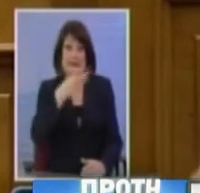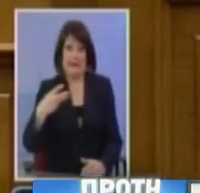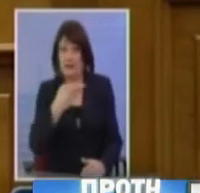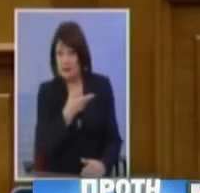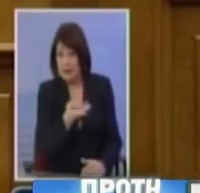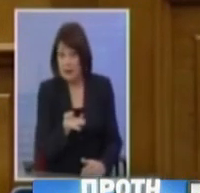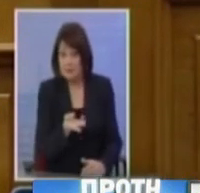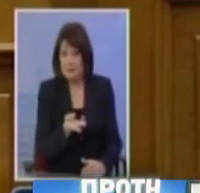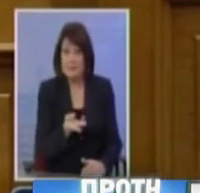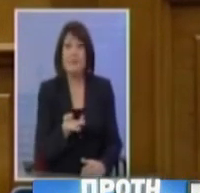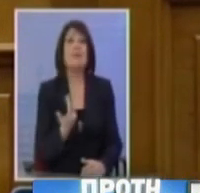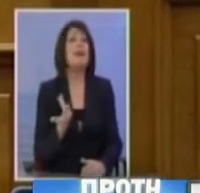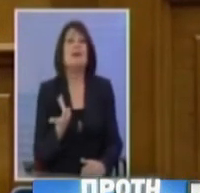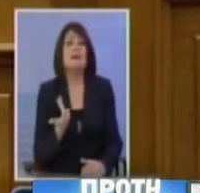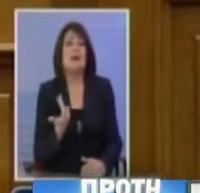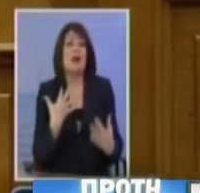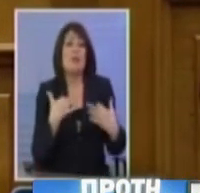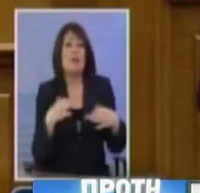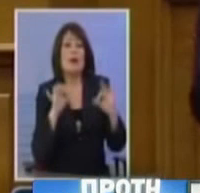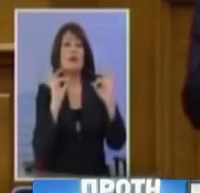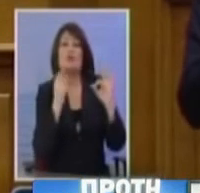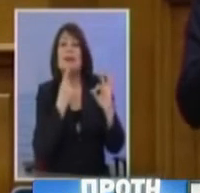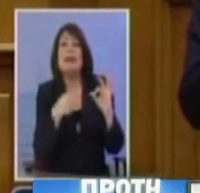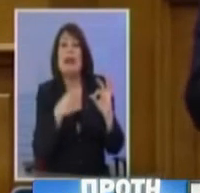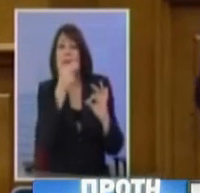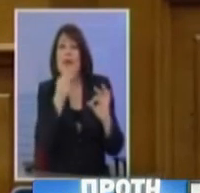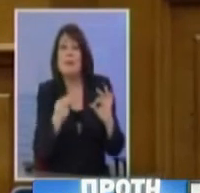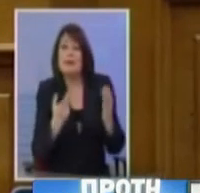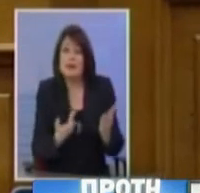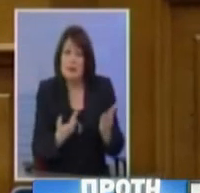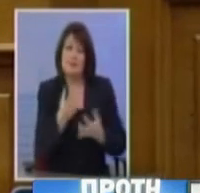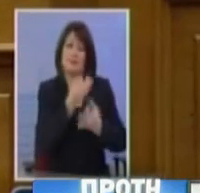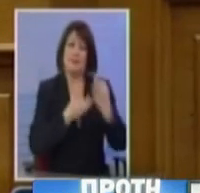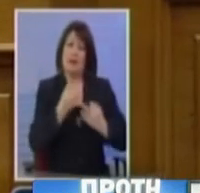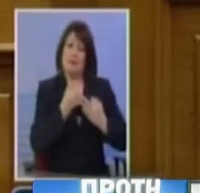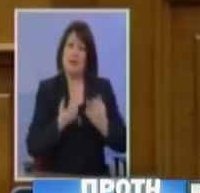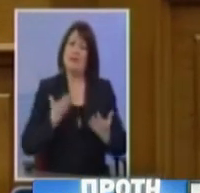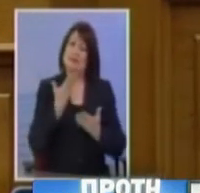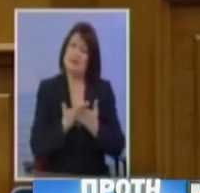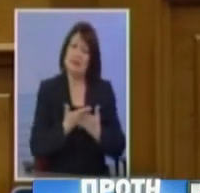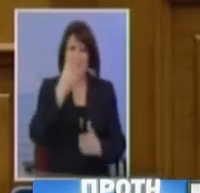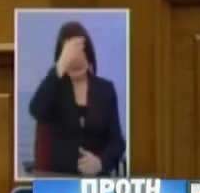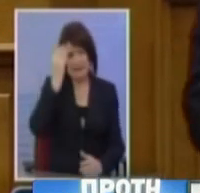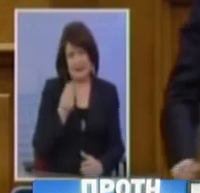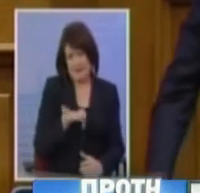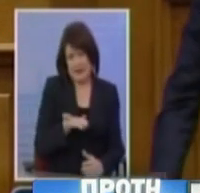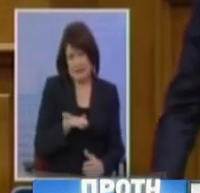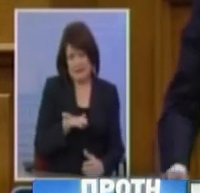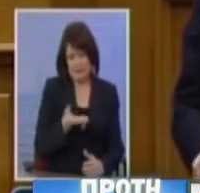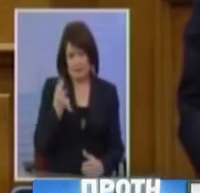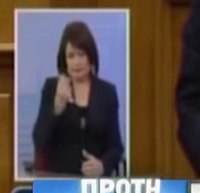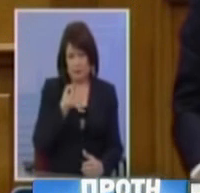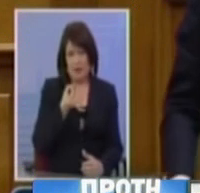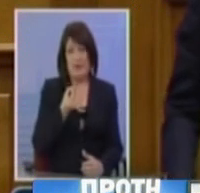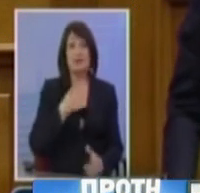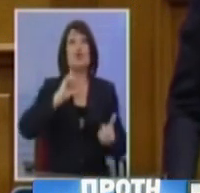αντιπολίτευση ισχύει το πλαίσιο αναφοράς το οποίο έθιξε και έθεσε ο πρόεδρος κ. Τσίπρας μιλώντας στο Όστιν